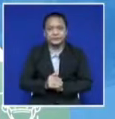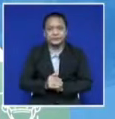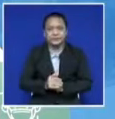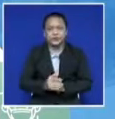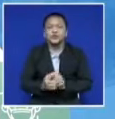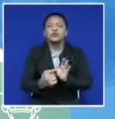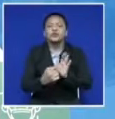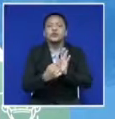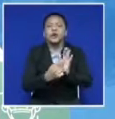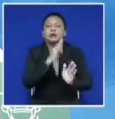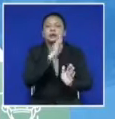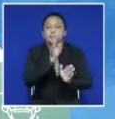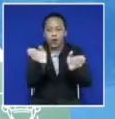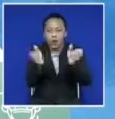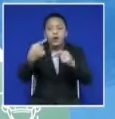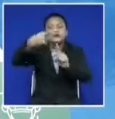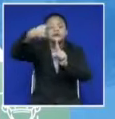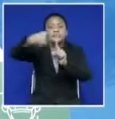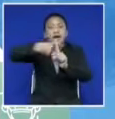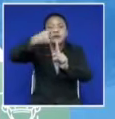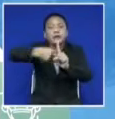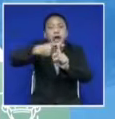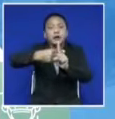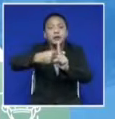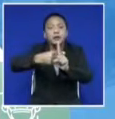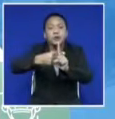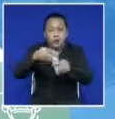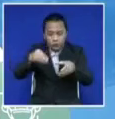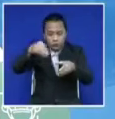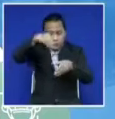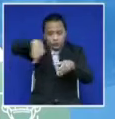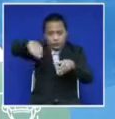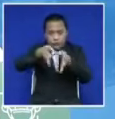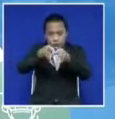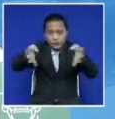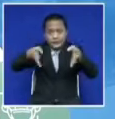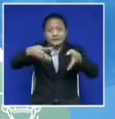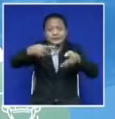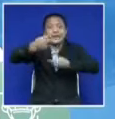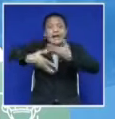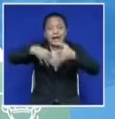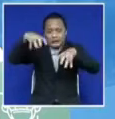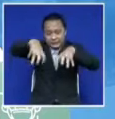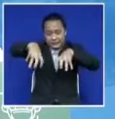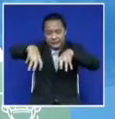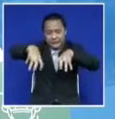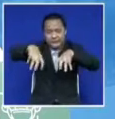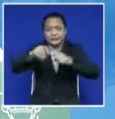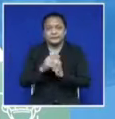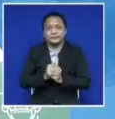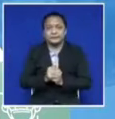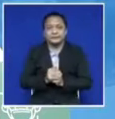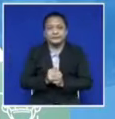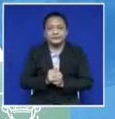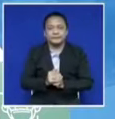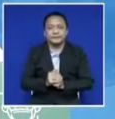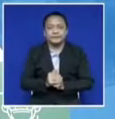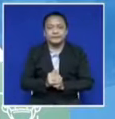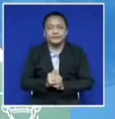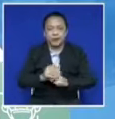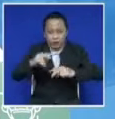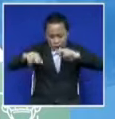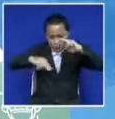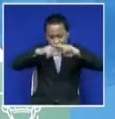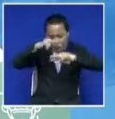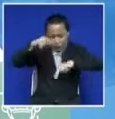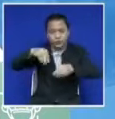างเช่นหอพักของผู้ที่ตรงบริเวณตลาดนั้นก็ได้เรียกว่าได้ให้ควบคุม